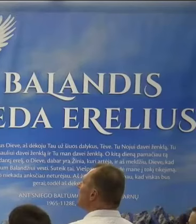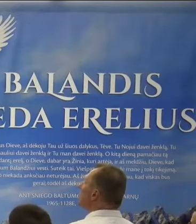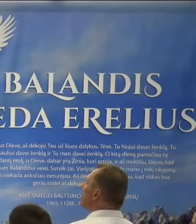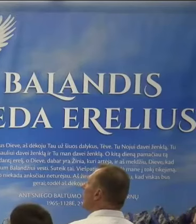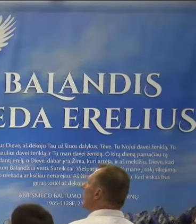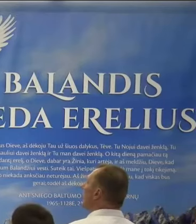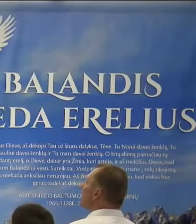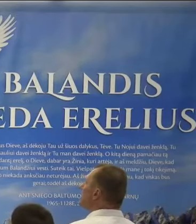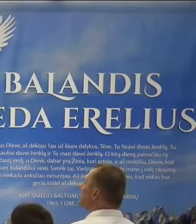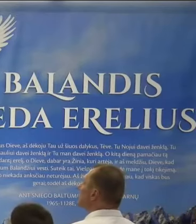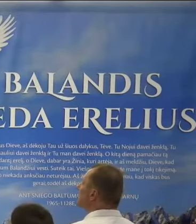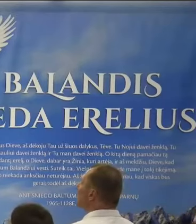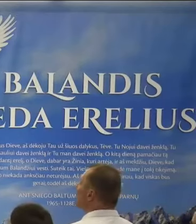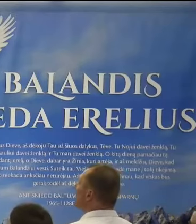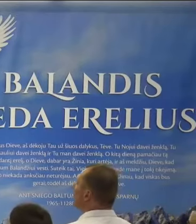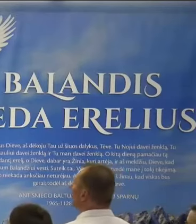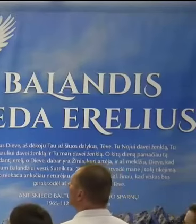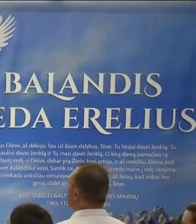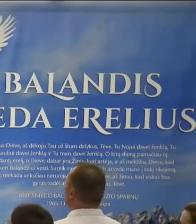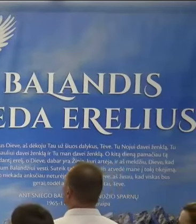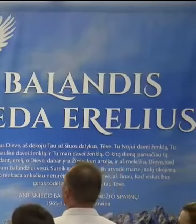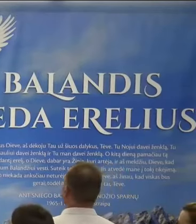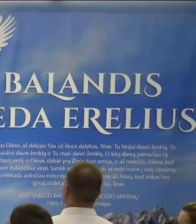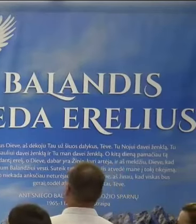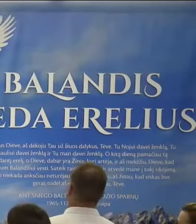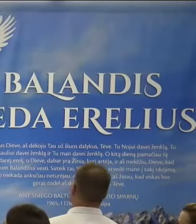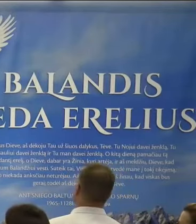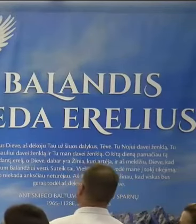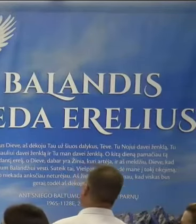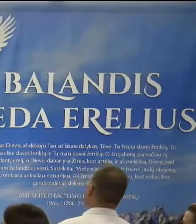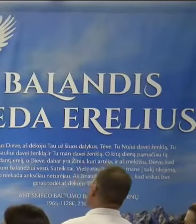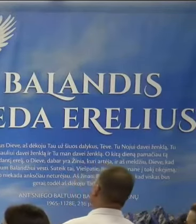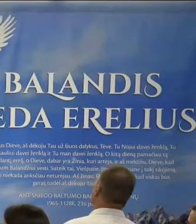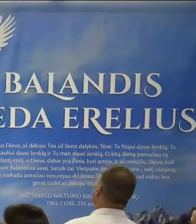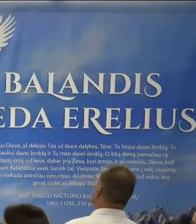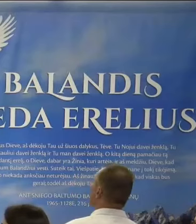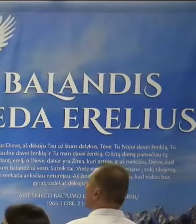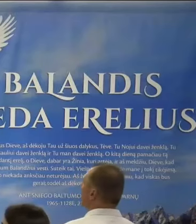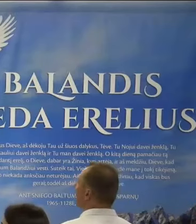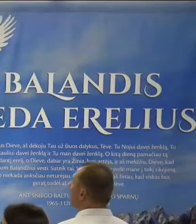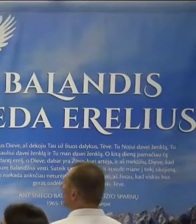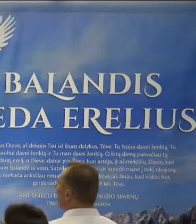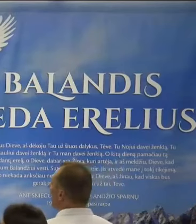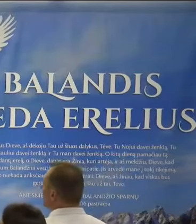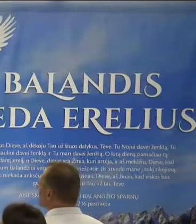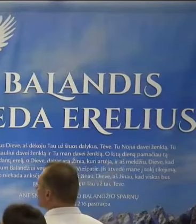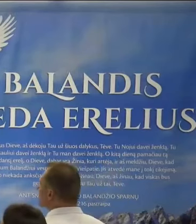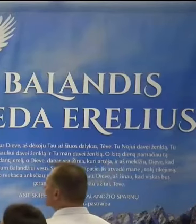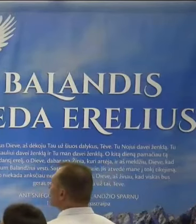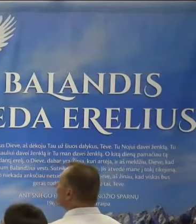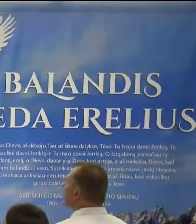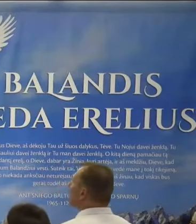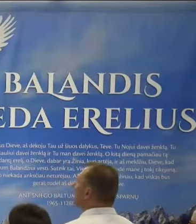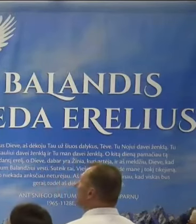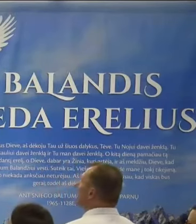Širdis, o koks aš džiaugsmingas, nes išgelbėjo jis, aš